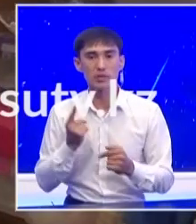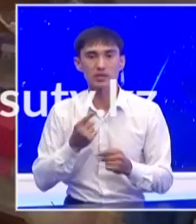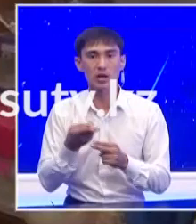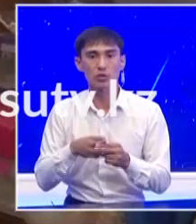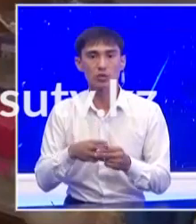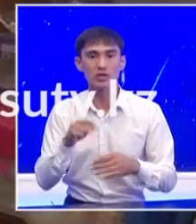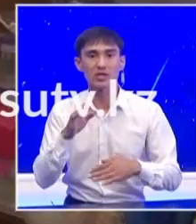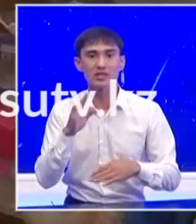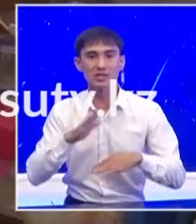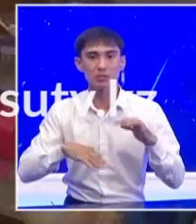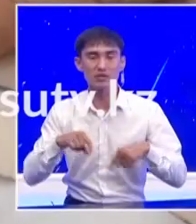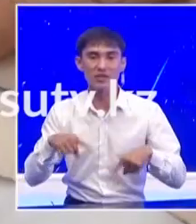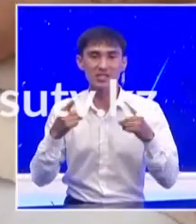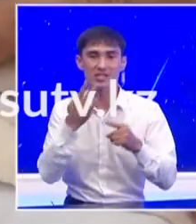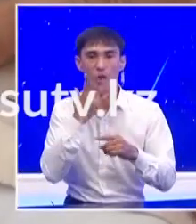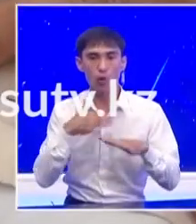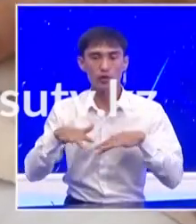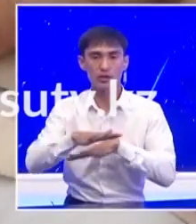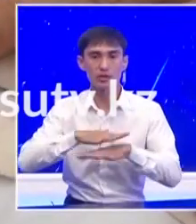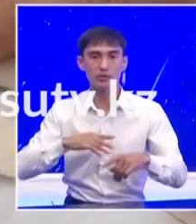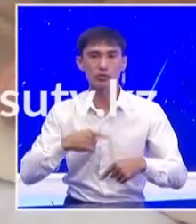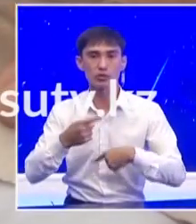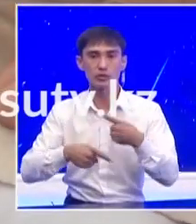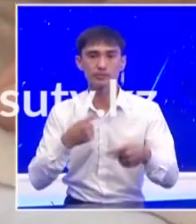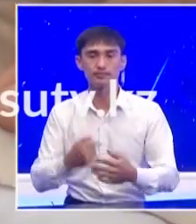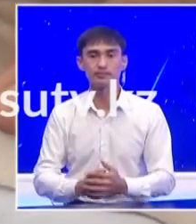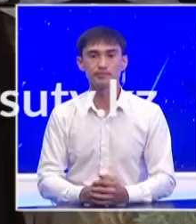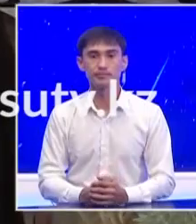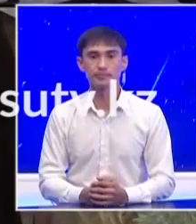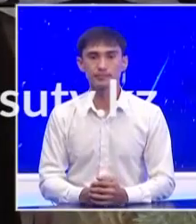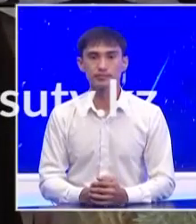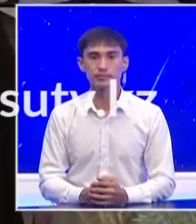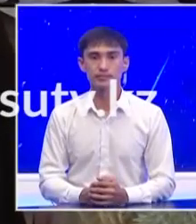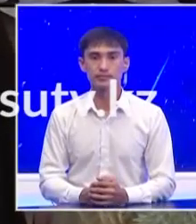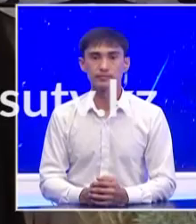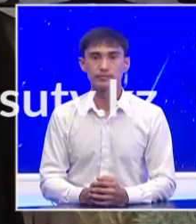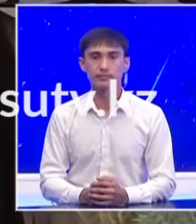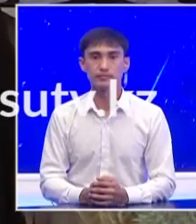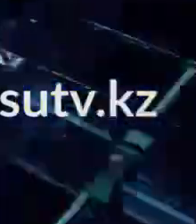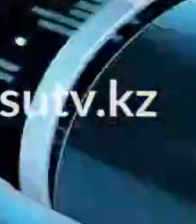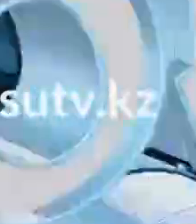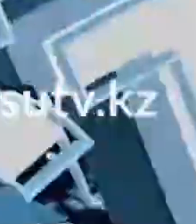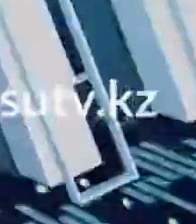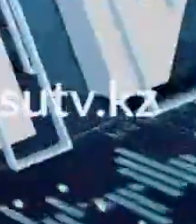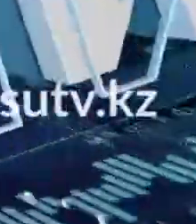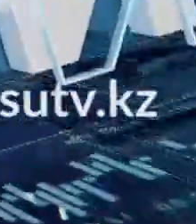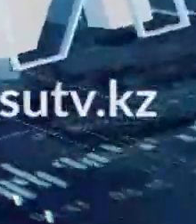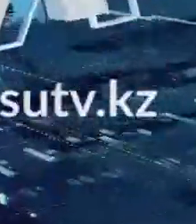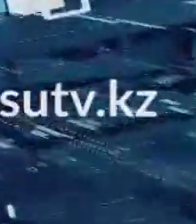сегодня занимаются возрождением народных ремесел. Надежда Белова, Надир Хамзин, телеканал ЖТСУ.